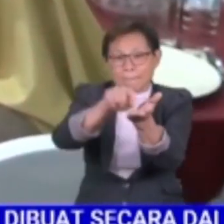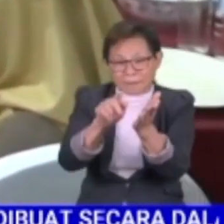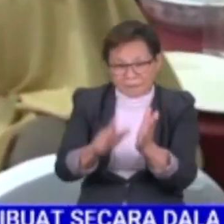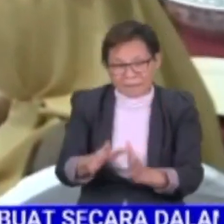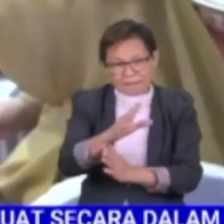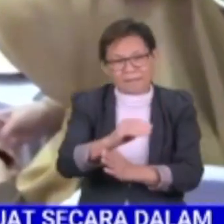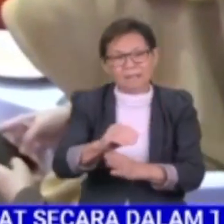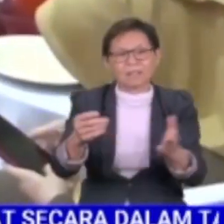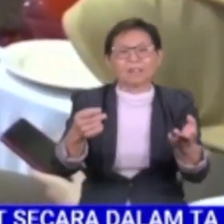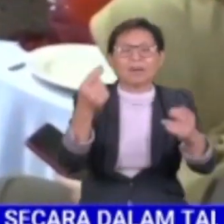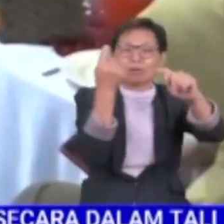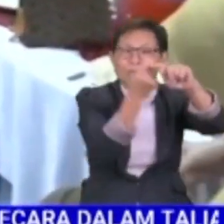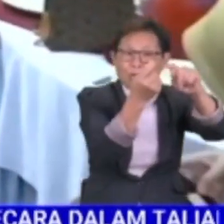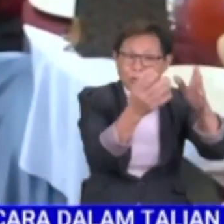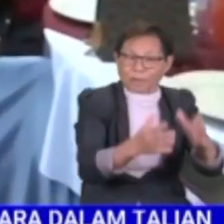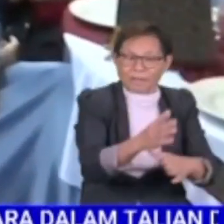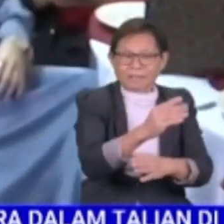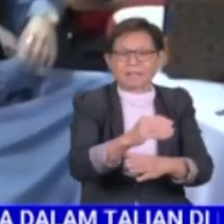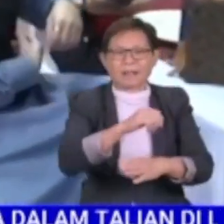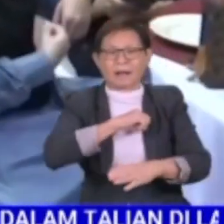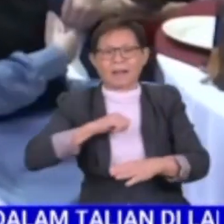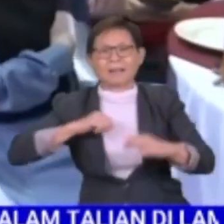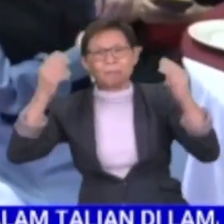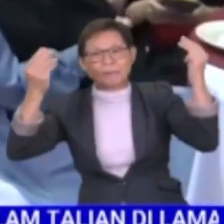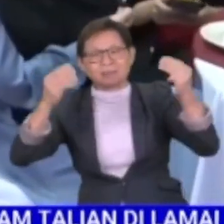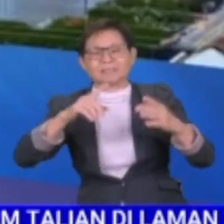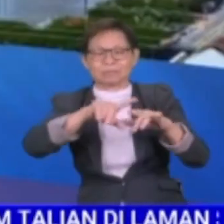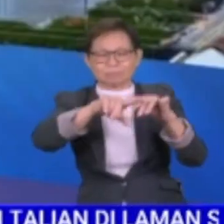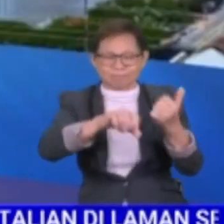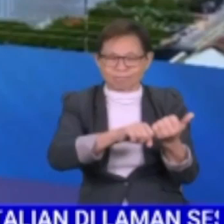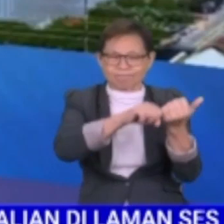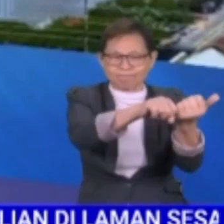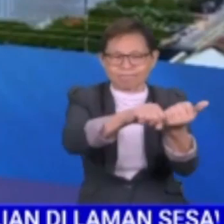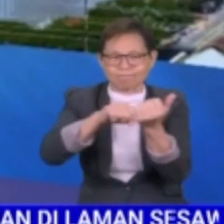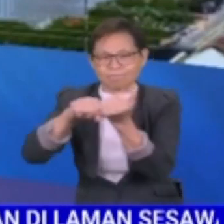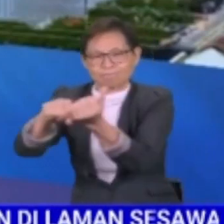dan pihak kontrak dan serta ahli-ahli majelis